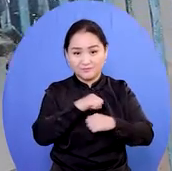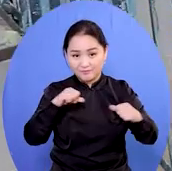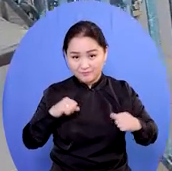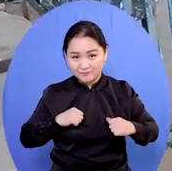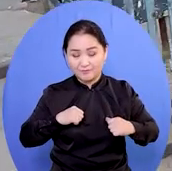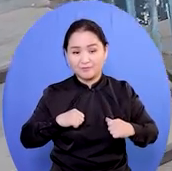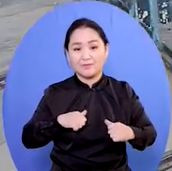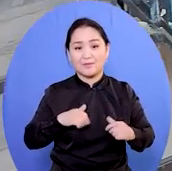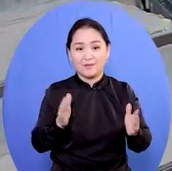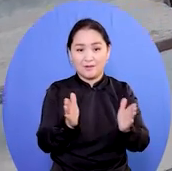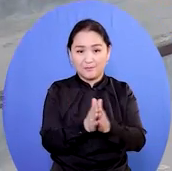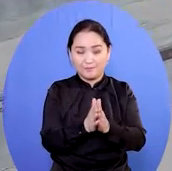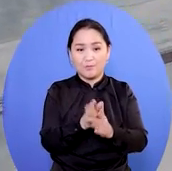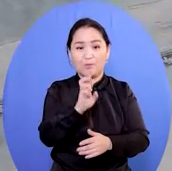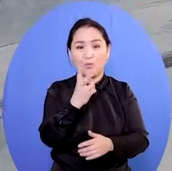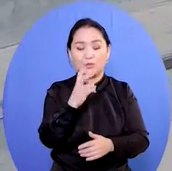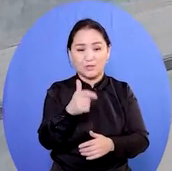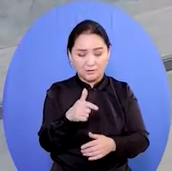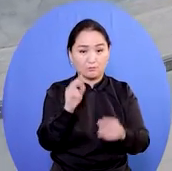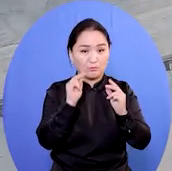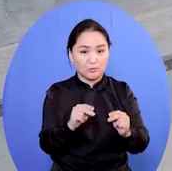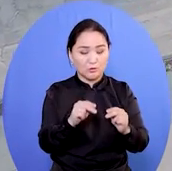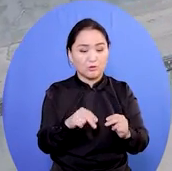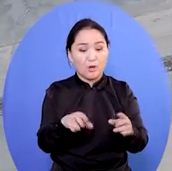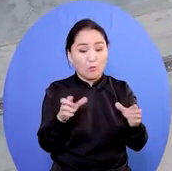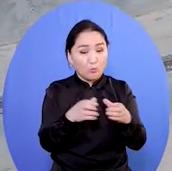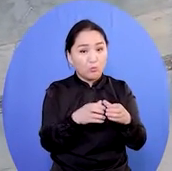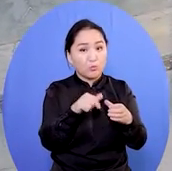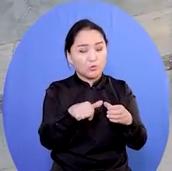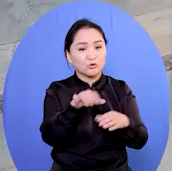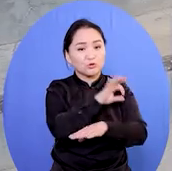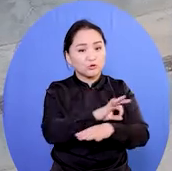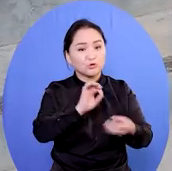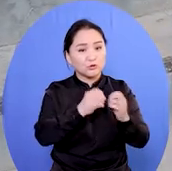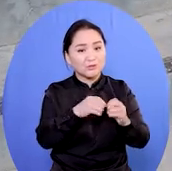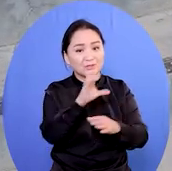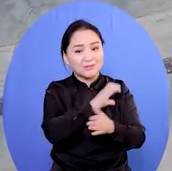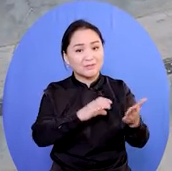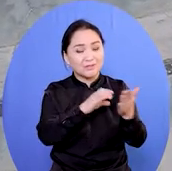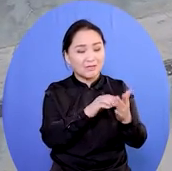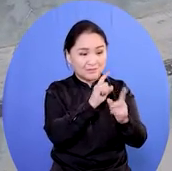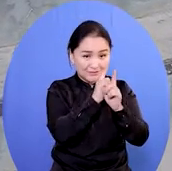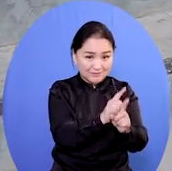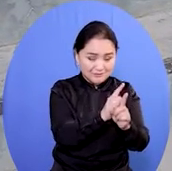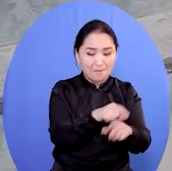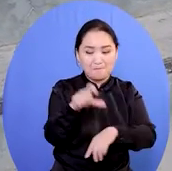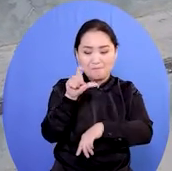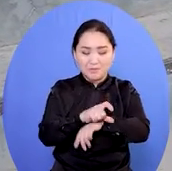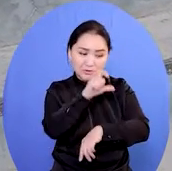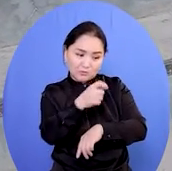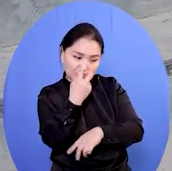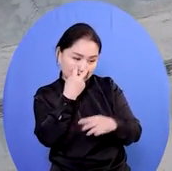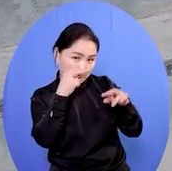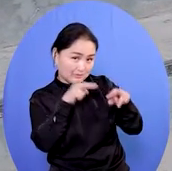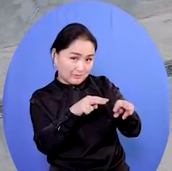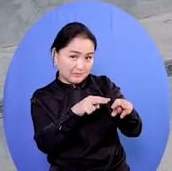Иргэд хамтраад бүлэг болоод бүлгээрээ төслөө бичээд тэр төсөл нь стандартын дагуу бичигдсэн эсхийг мэрэгжлийн хүмүүс